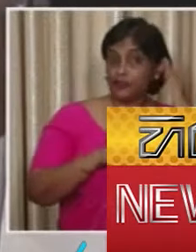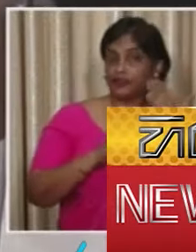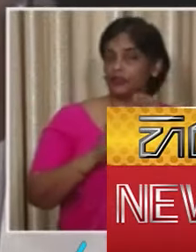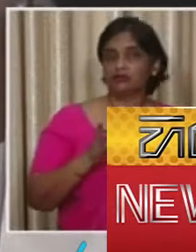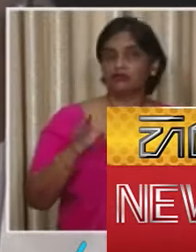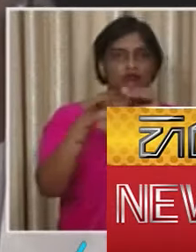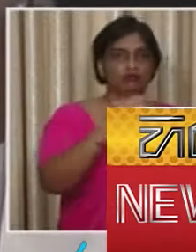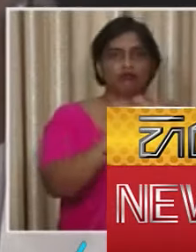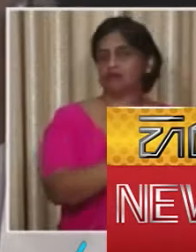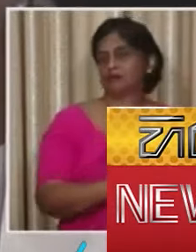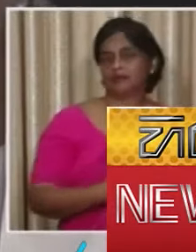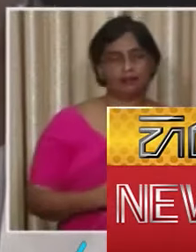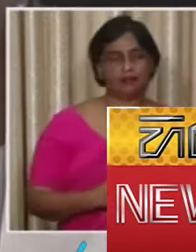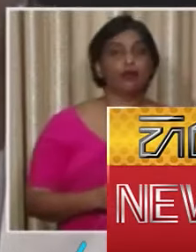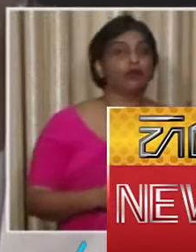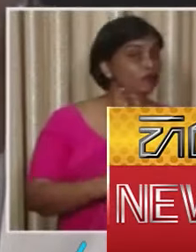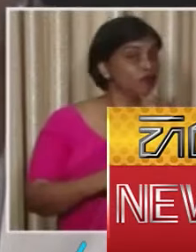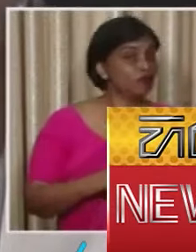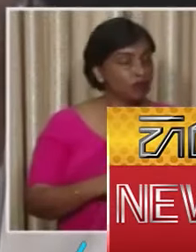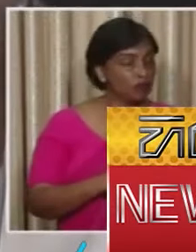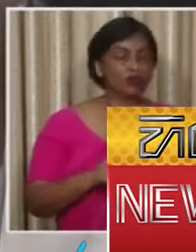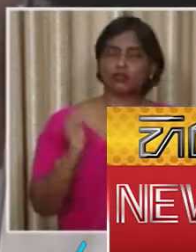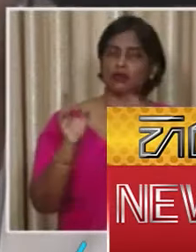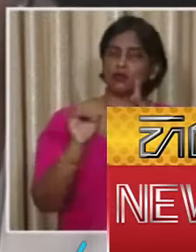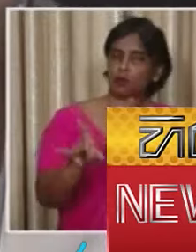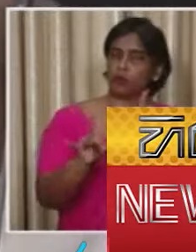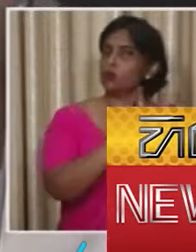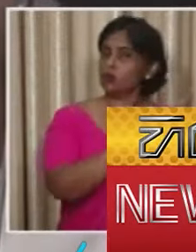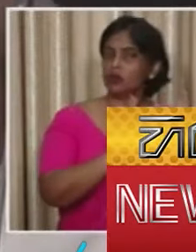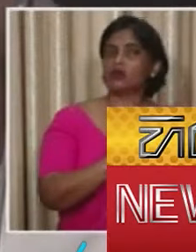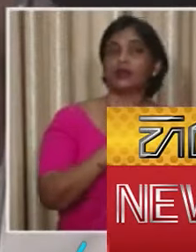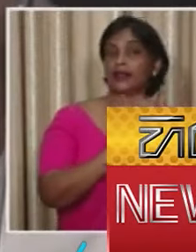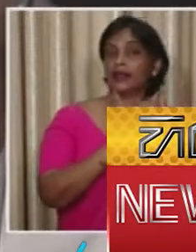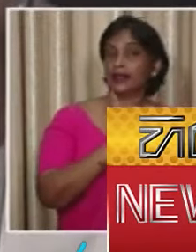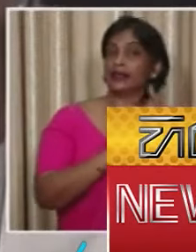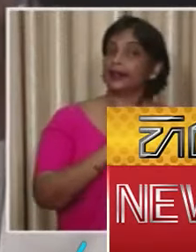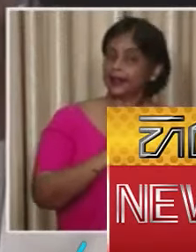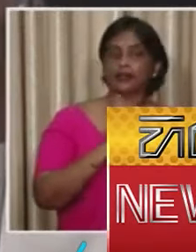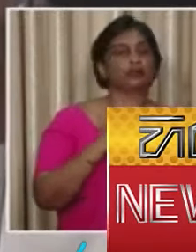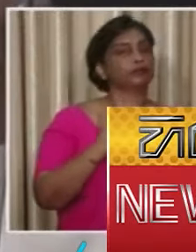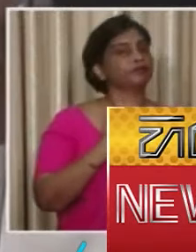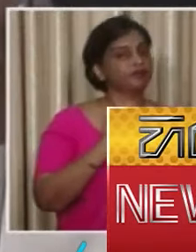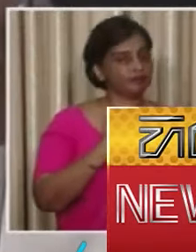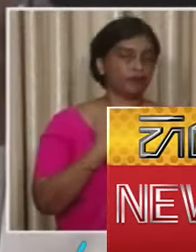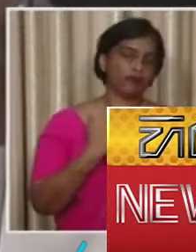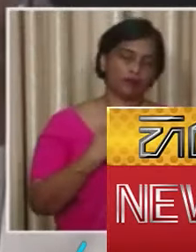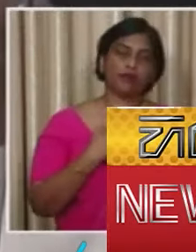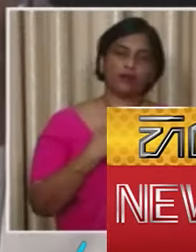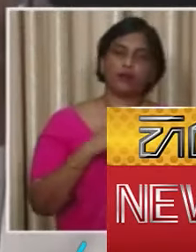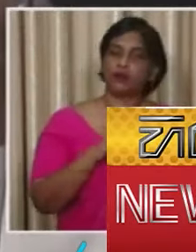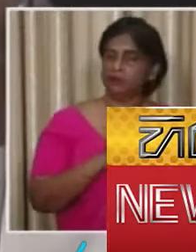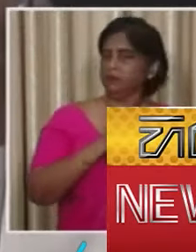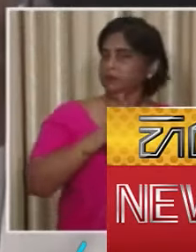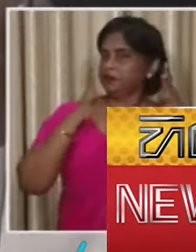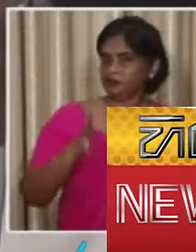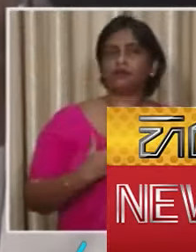කිරීමට අපට අවසරයක් නැහැ. ඔවුන් දෙපාර්ශ්වයට සමානව සැලකෙන පොදු කොන්දේසි මාලාවක් සකස් කිරීම තමයි අප ඉදිරියේ තිබුණ